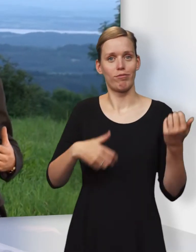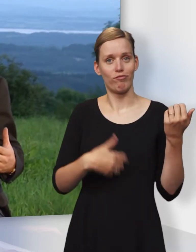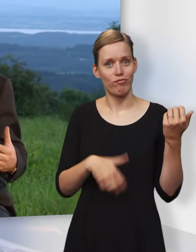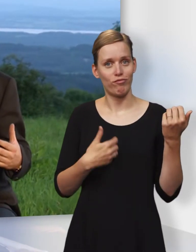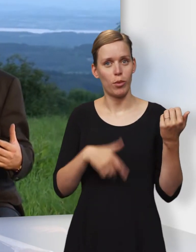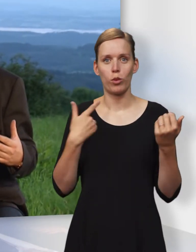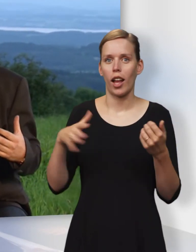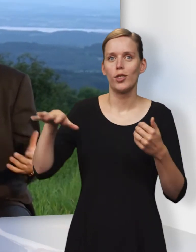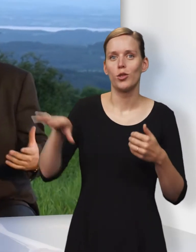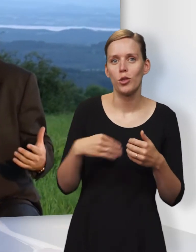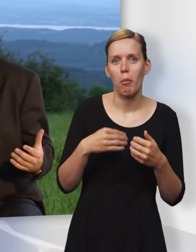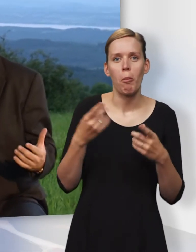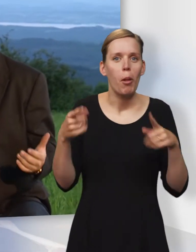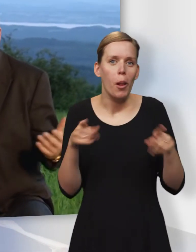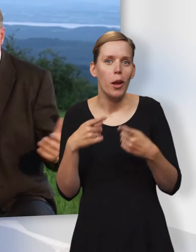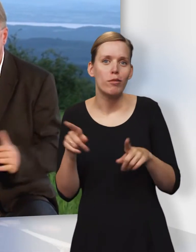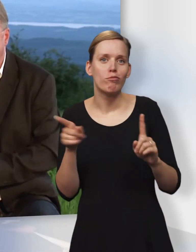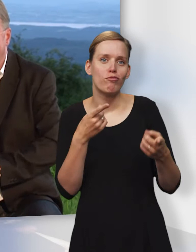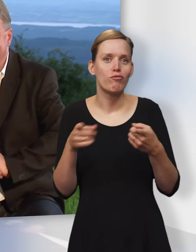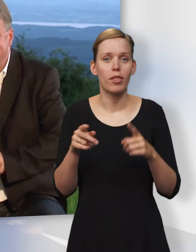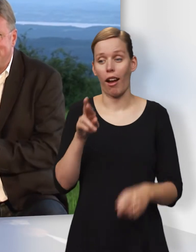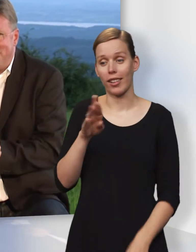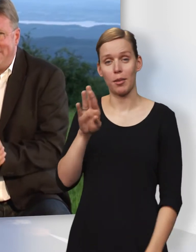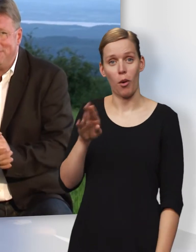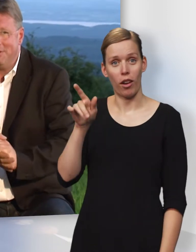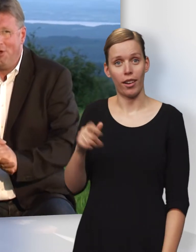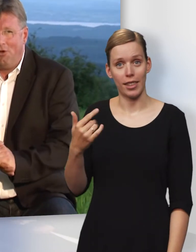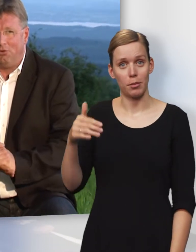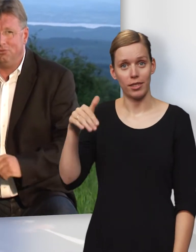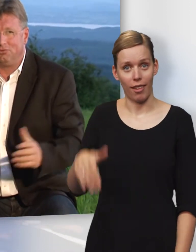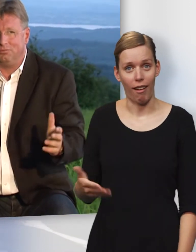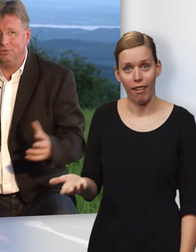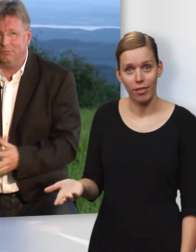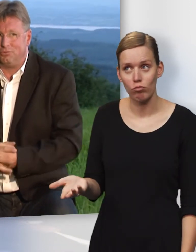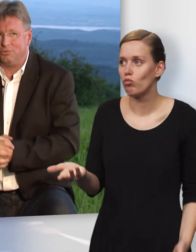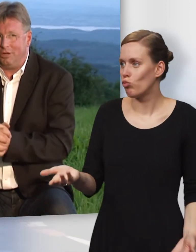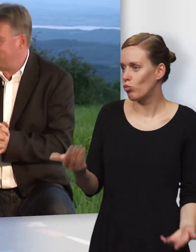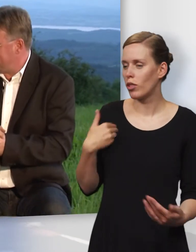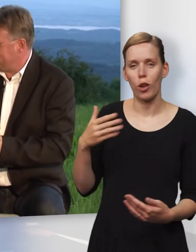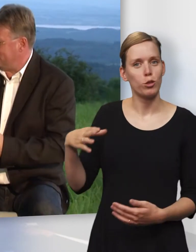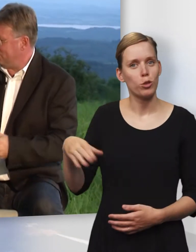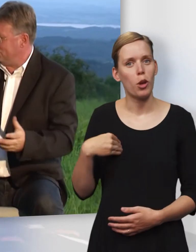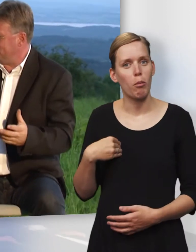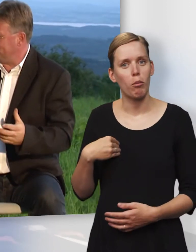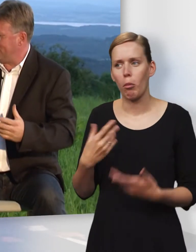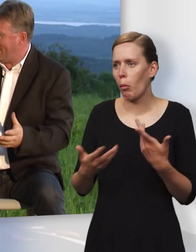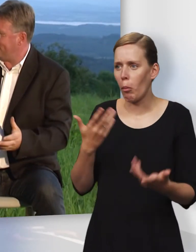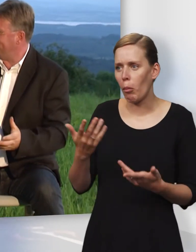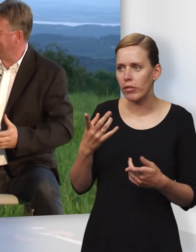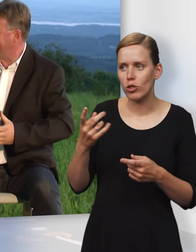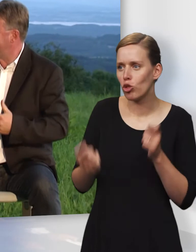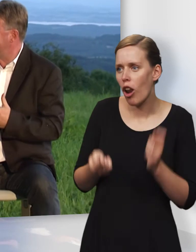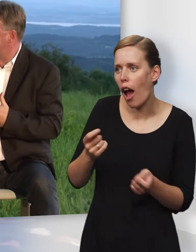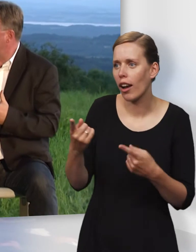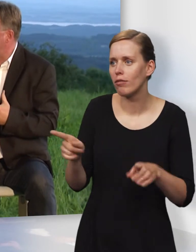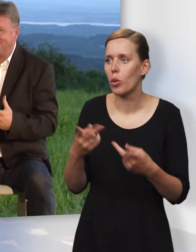zusammen den ein oder anderen Song trällert. Reinhard Börner ist bei mir und mit ihm zusammen singen wir irgendeinen Schlager oder